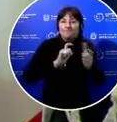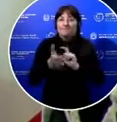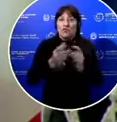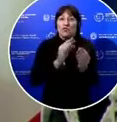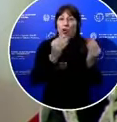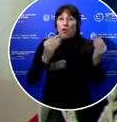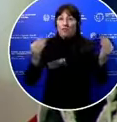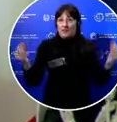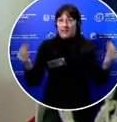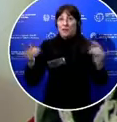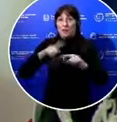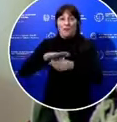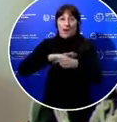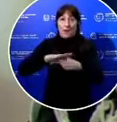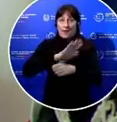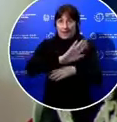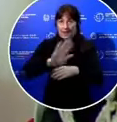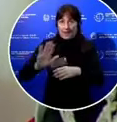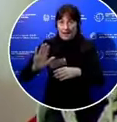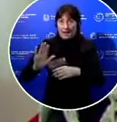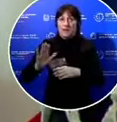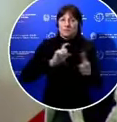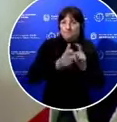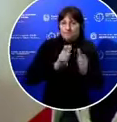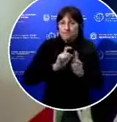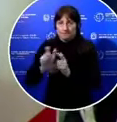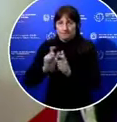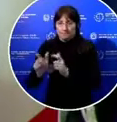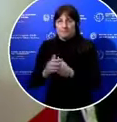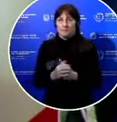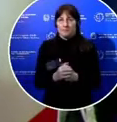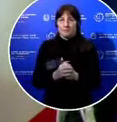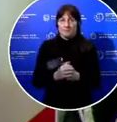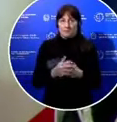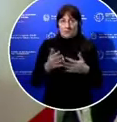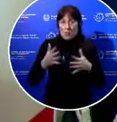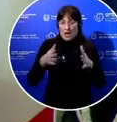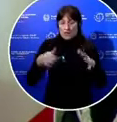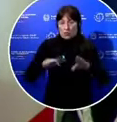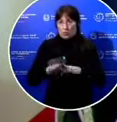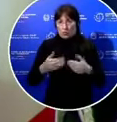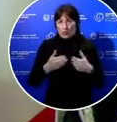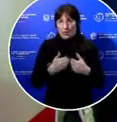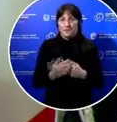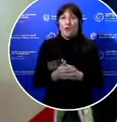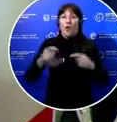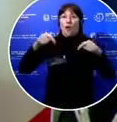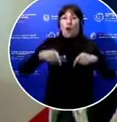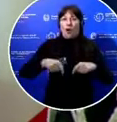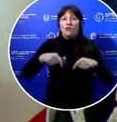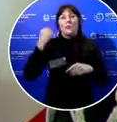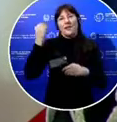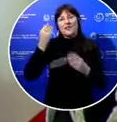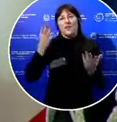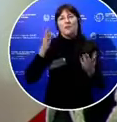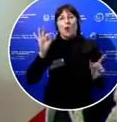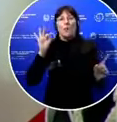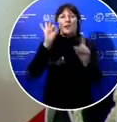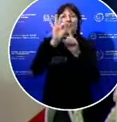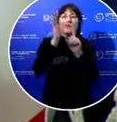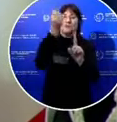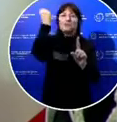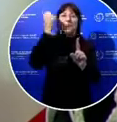genitori. Mi avvio a concludere. Credo che oggi possiamo dire insieme di aver raggiunto un primo fondamentale obiettivo,